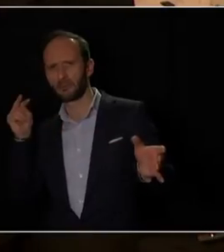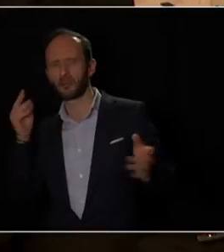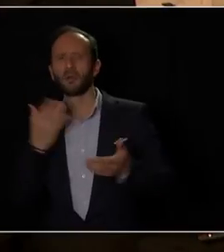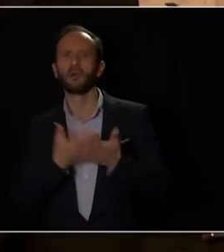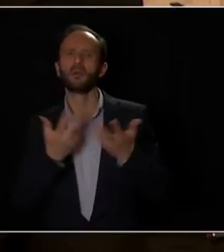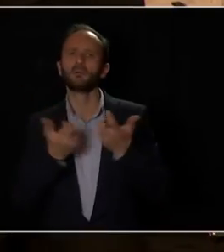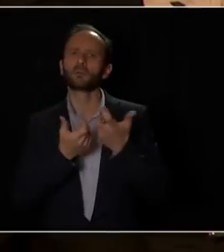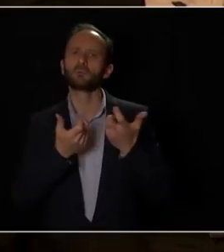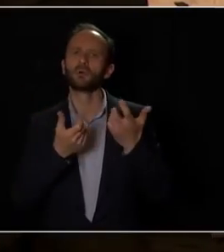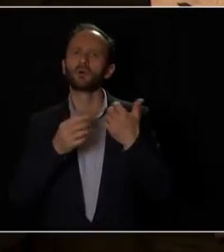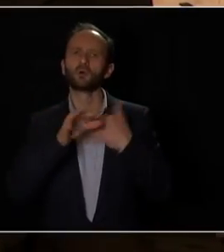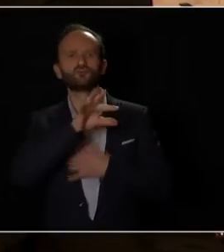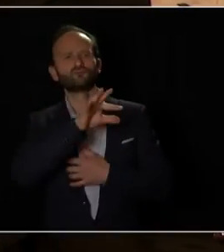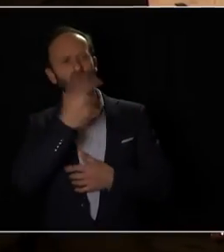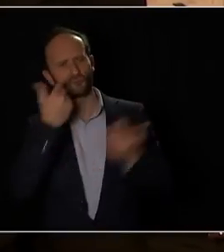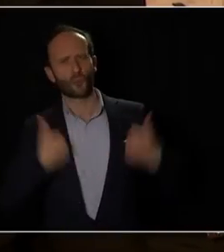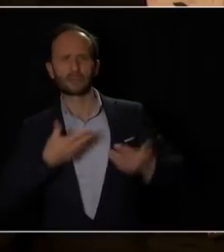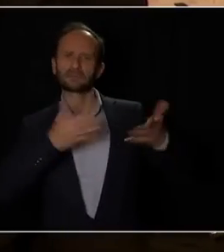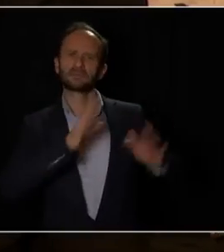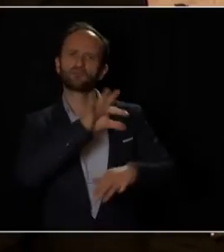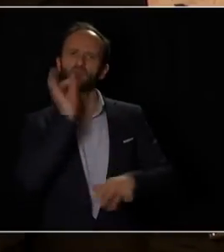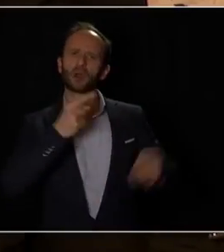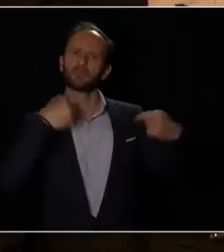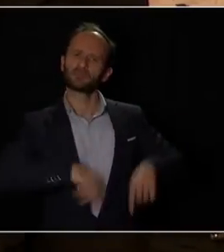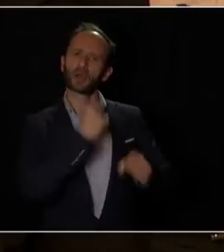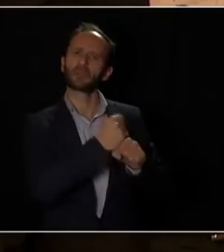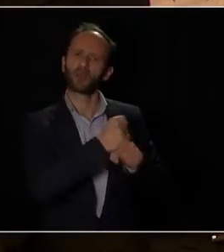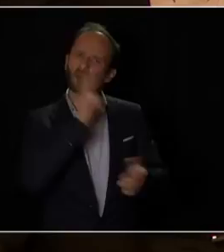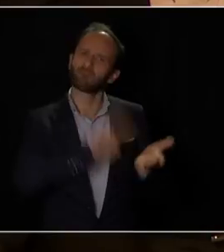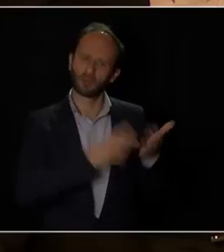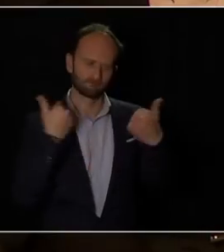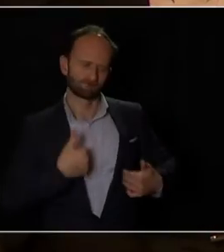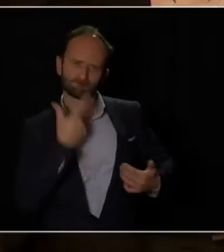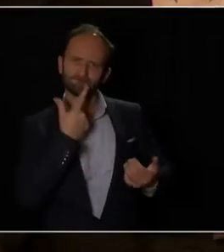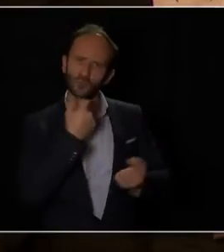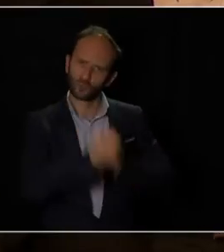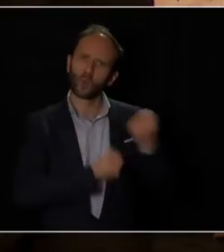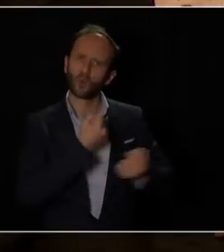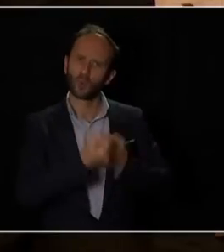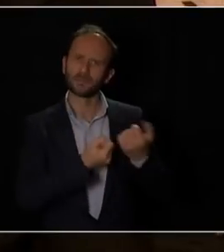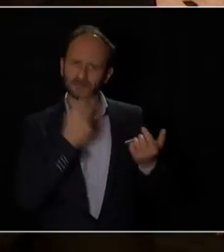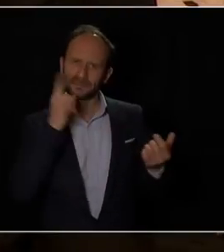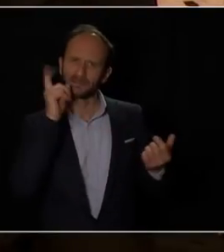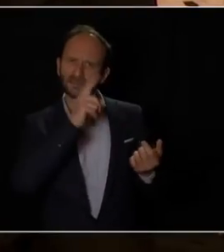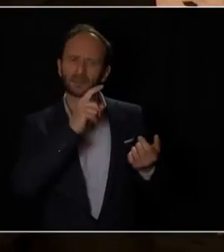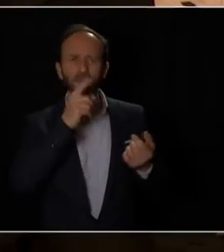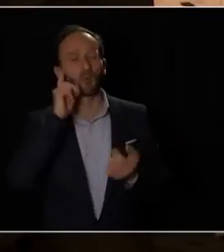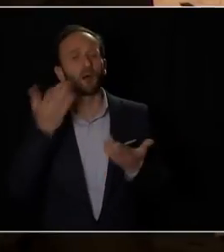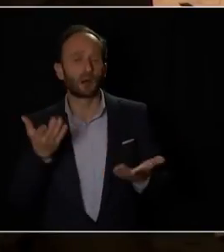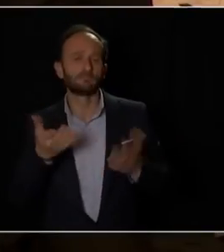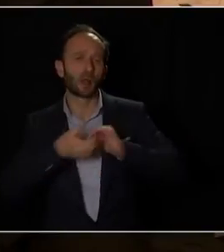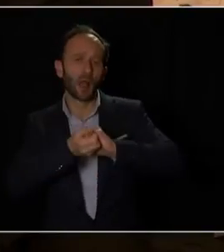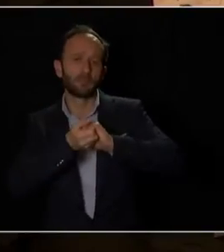de quitter le ministère du Travail me fut douloureux en raison du décès de mon